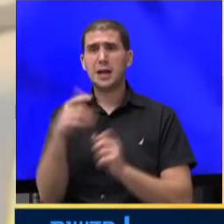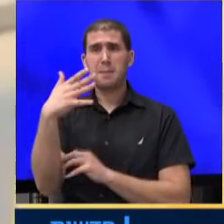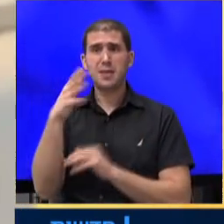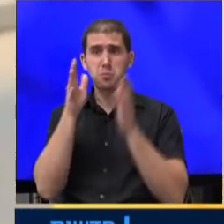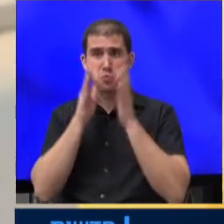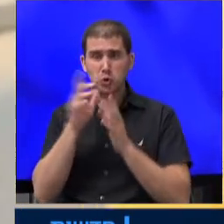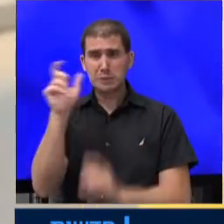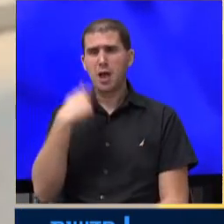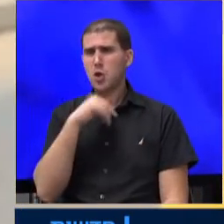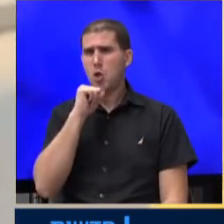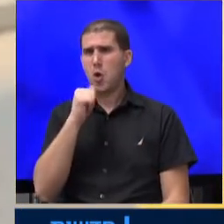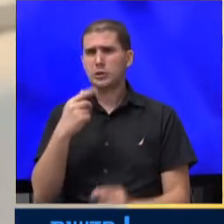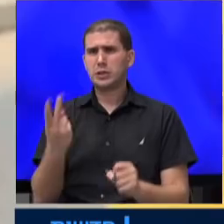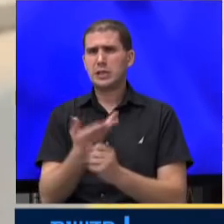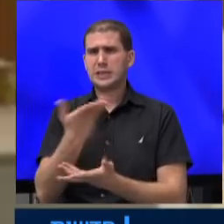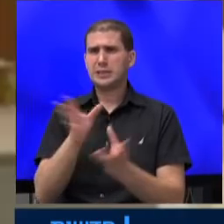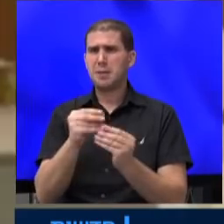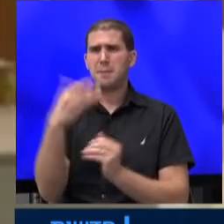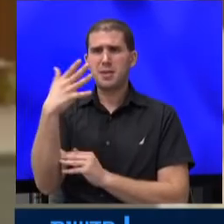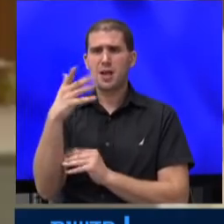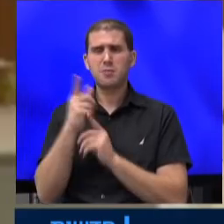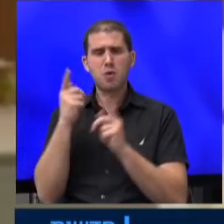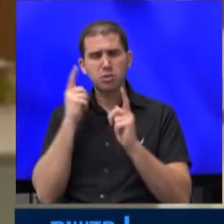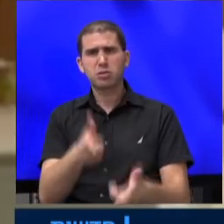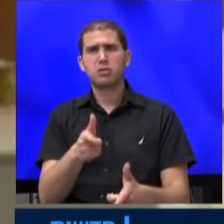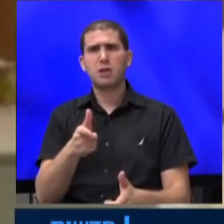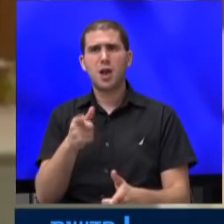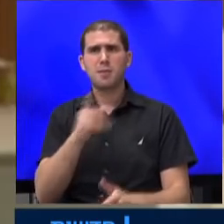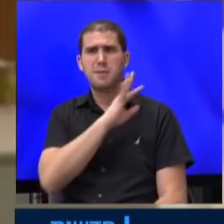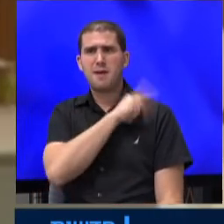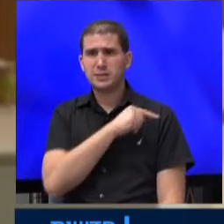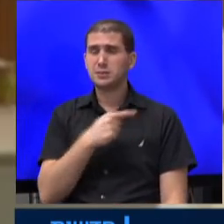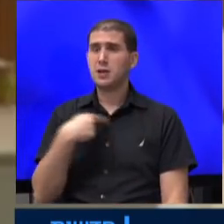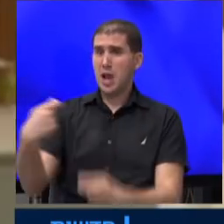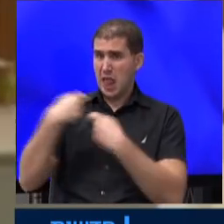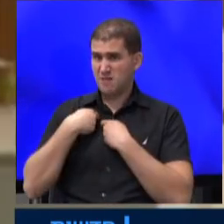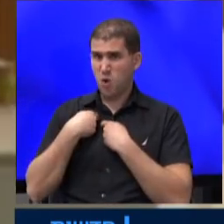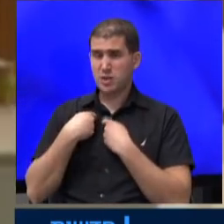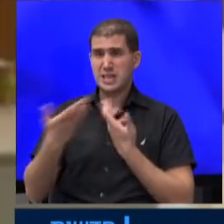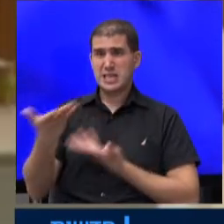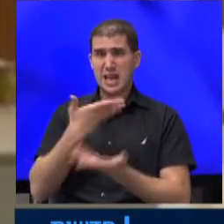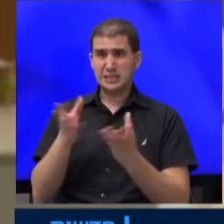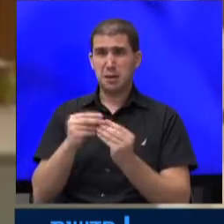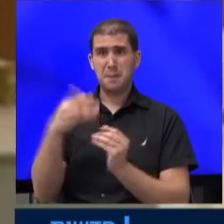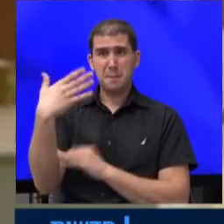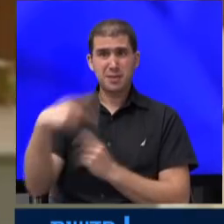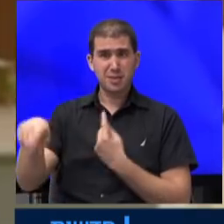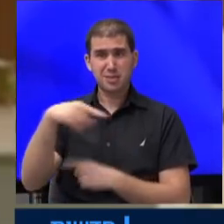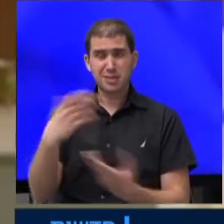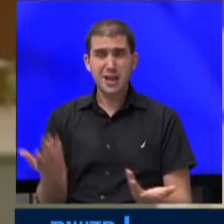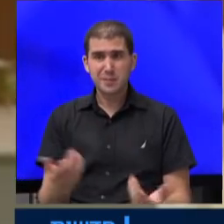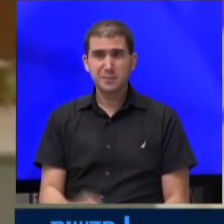دوله ضد ضد فلسطين اما ان يربط لنا التطبيع او تفرض علينا علاقه مع اي